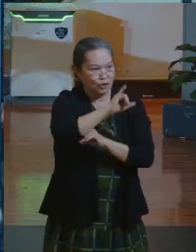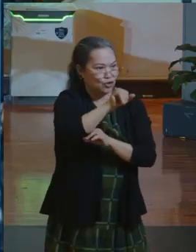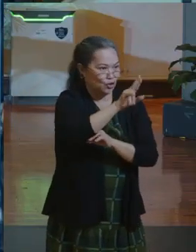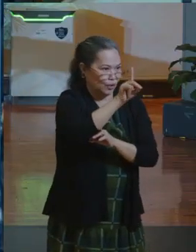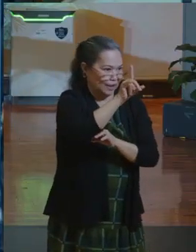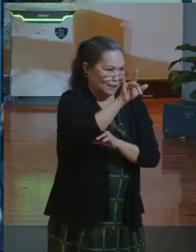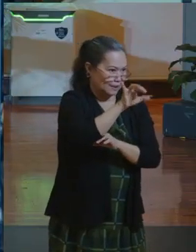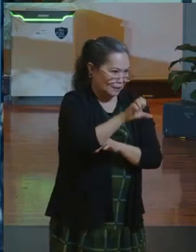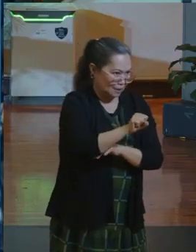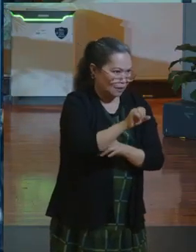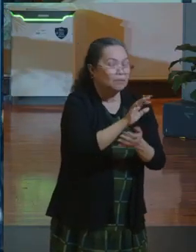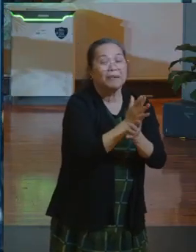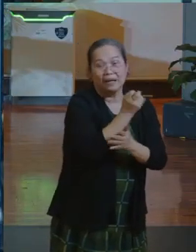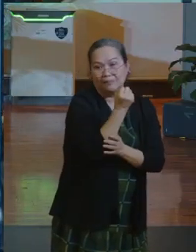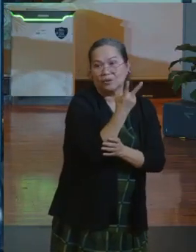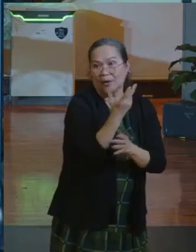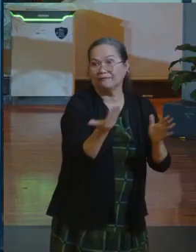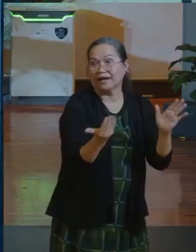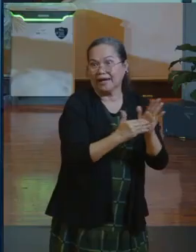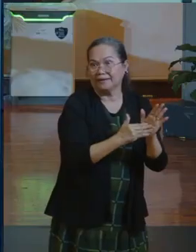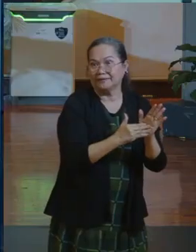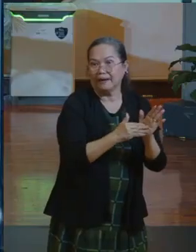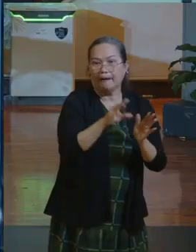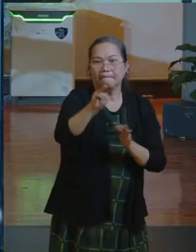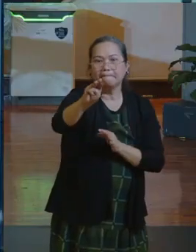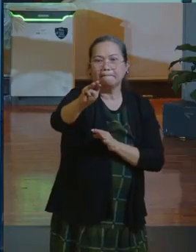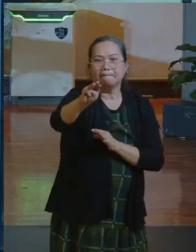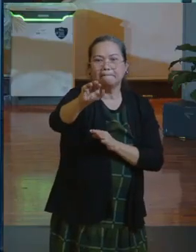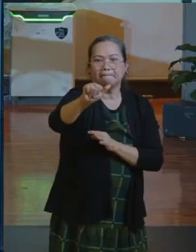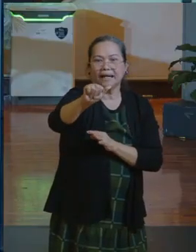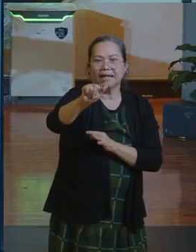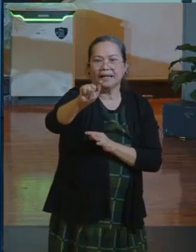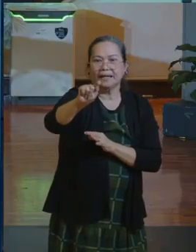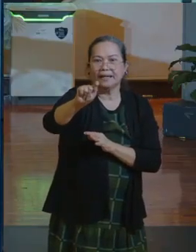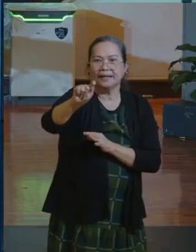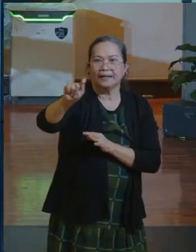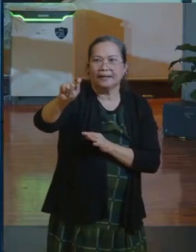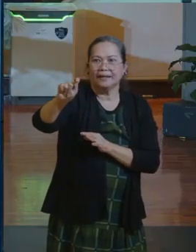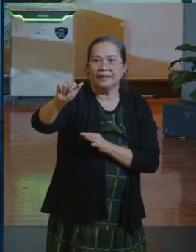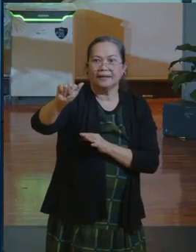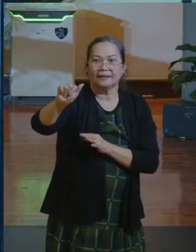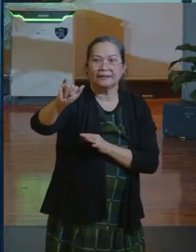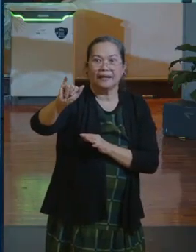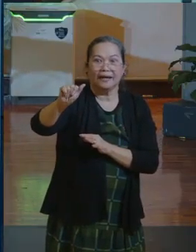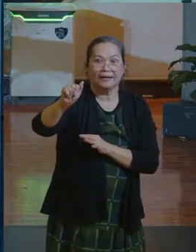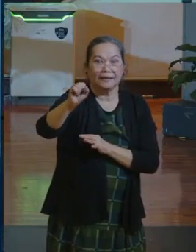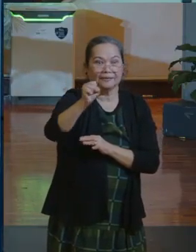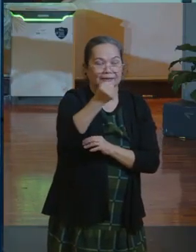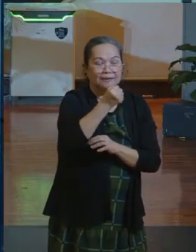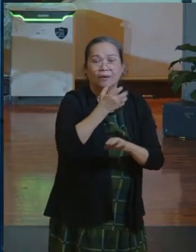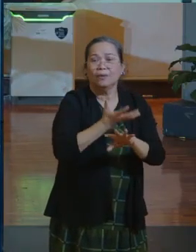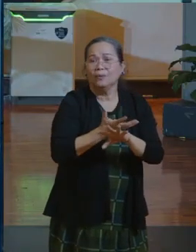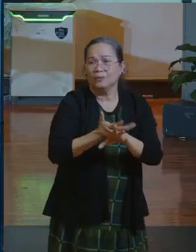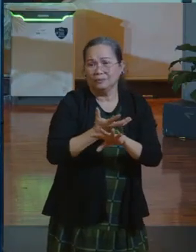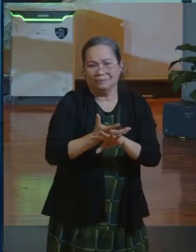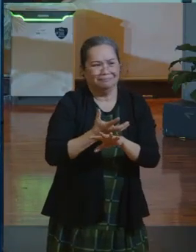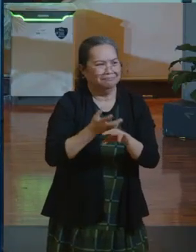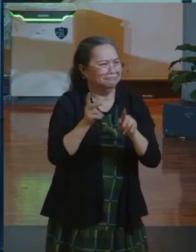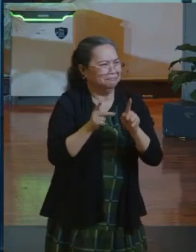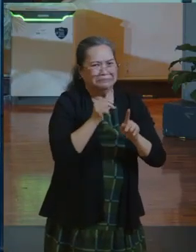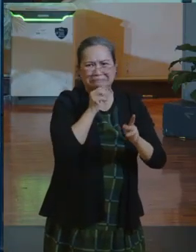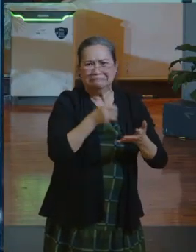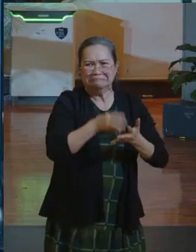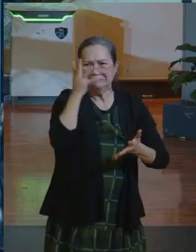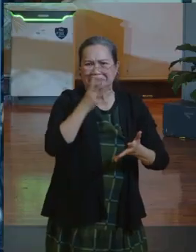no? Si Matthias. Pero mga tao nito ay ordinaryong tao, mga mangingisda.